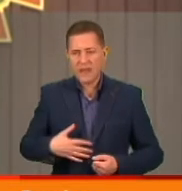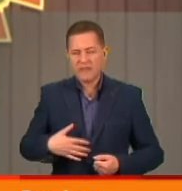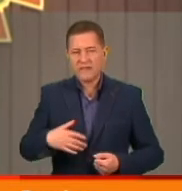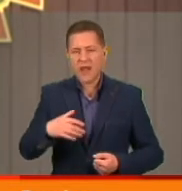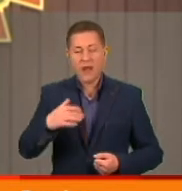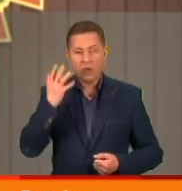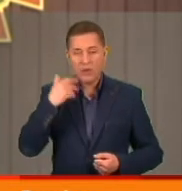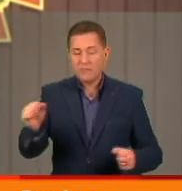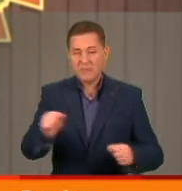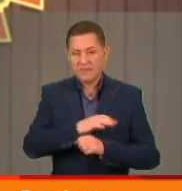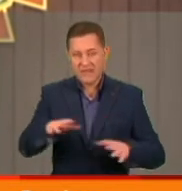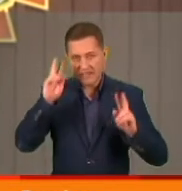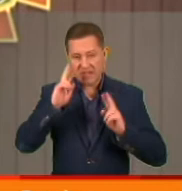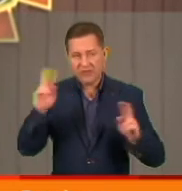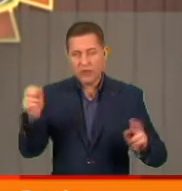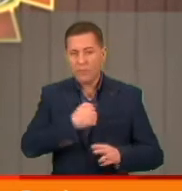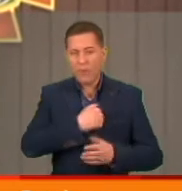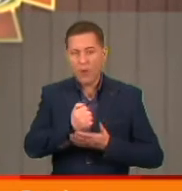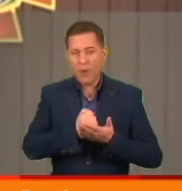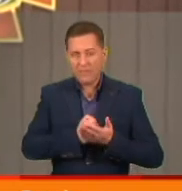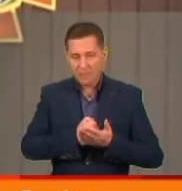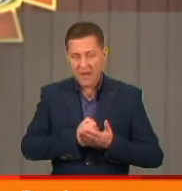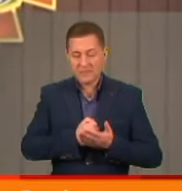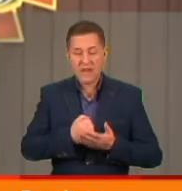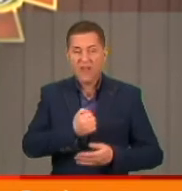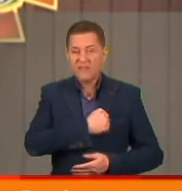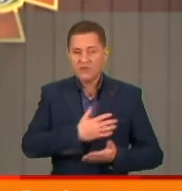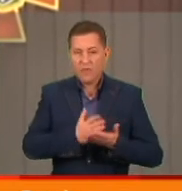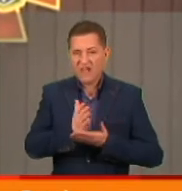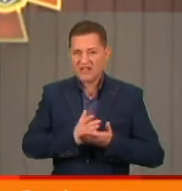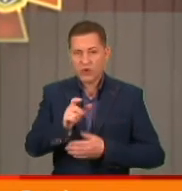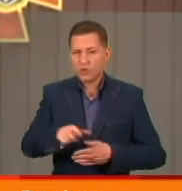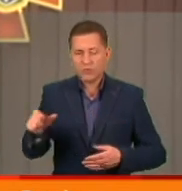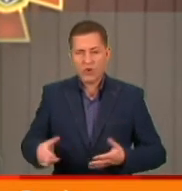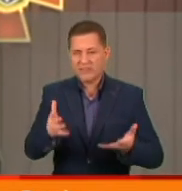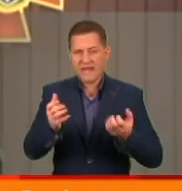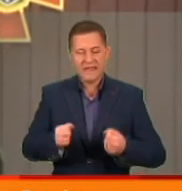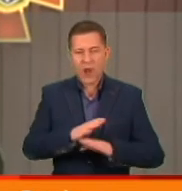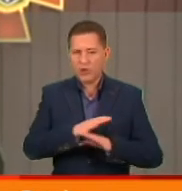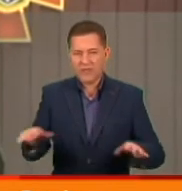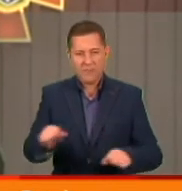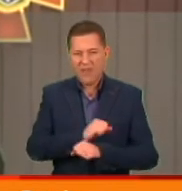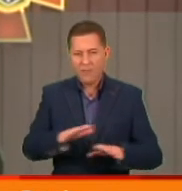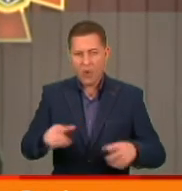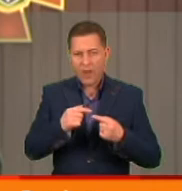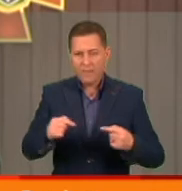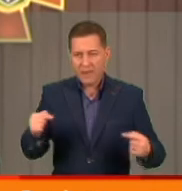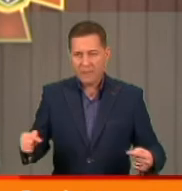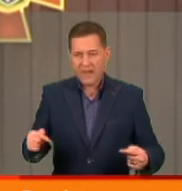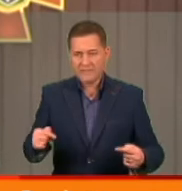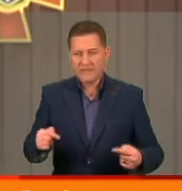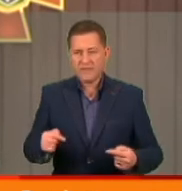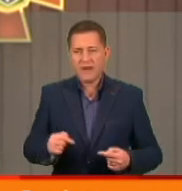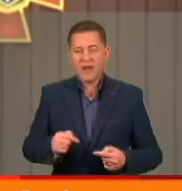підриві невідомого боєприпасу. Військовослужбовці не отримували боєприпаси, оскільки це була підготовка